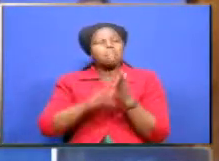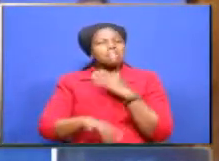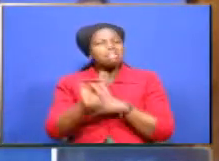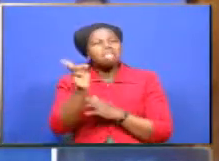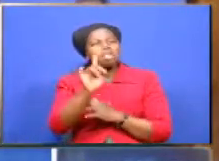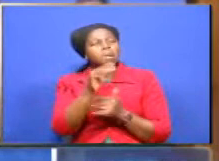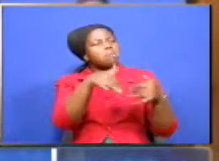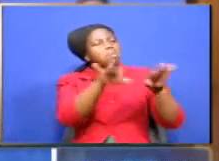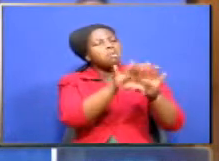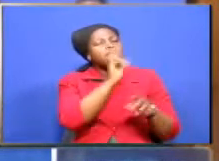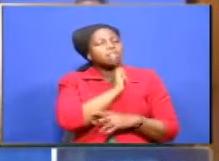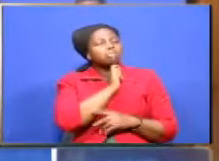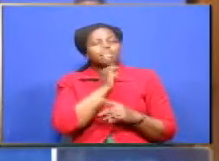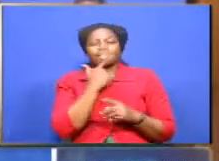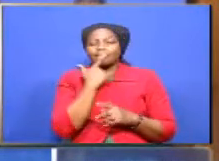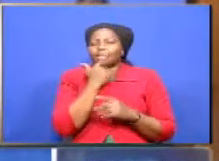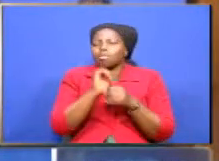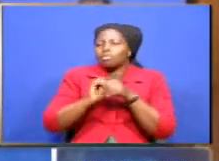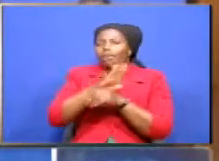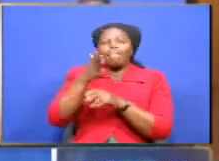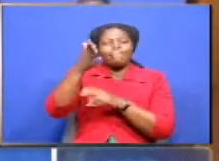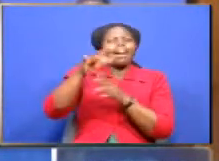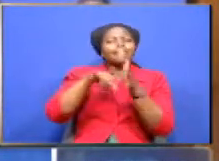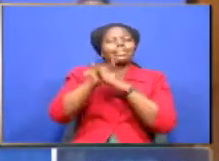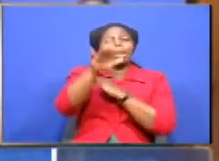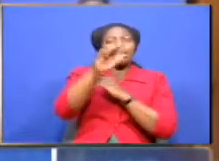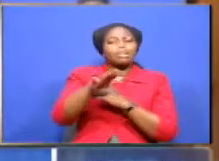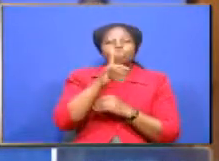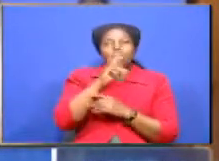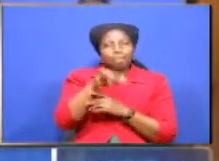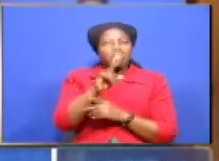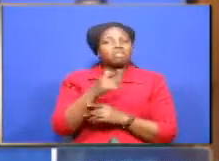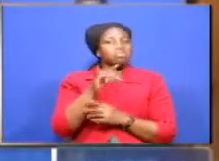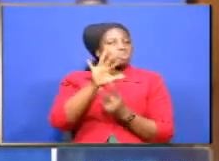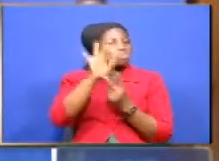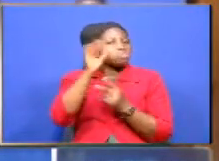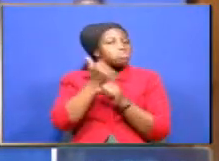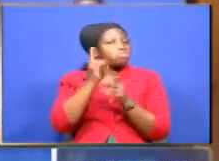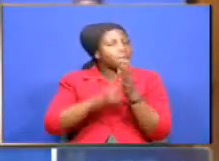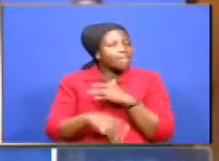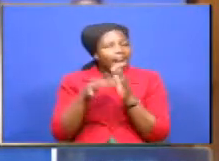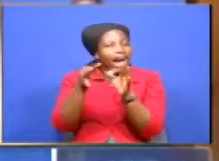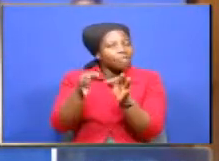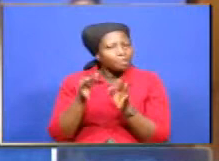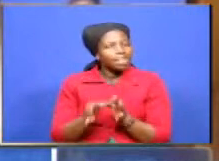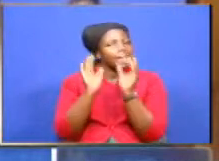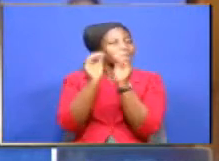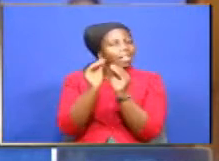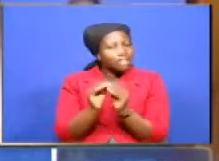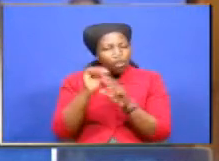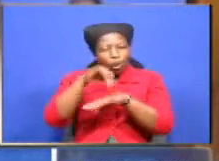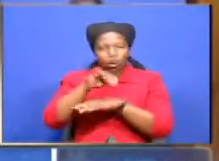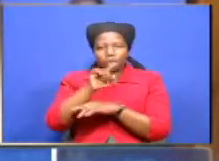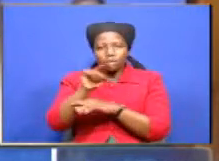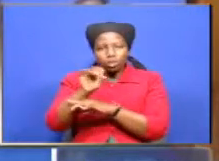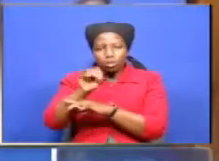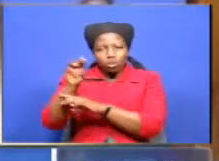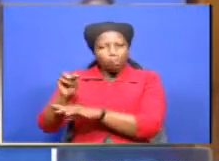off, and they'll say that there's COVID in Parliament, and so they'll prefer to do accountability sessions on Zoom.